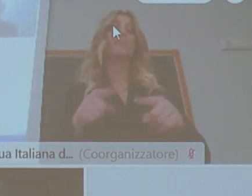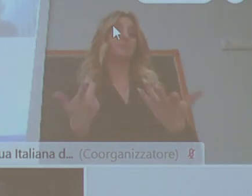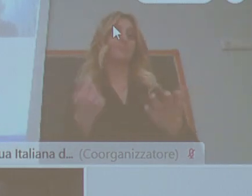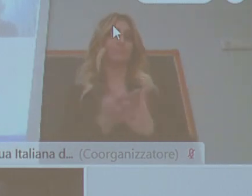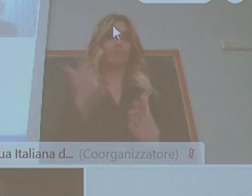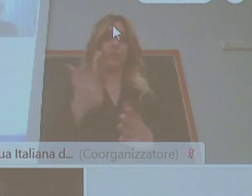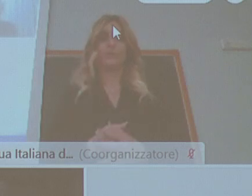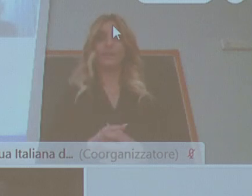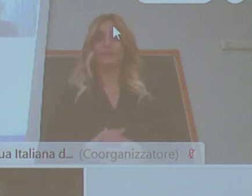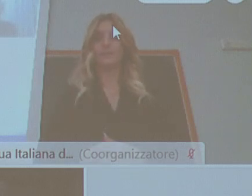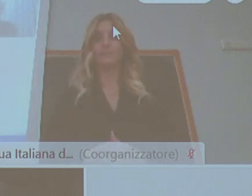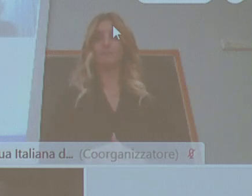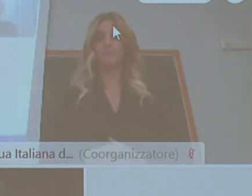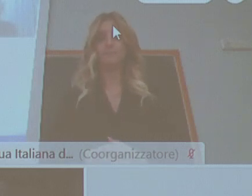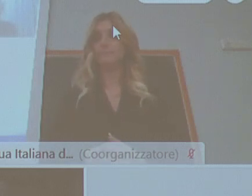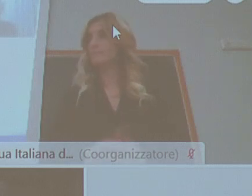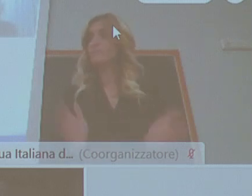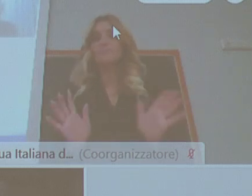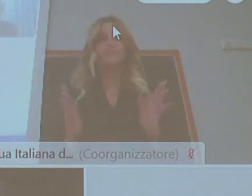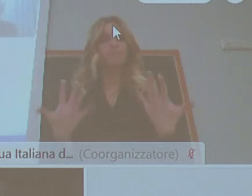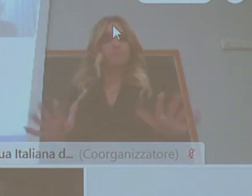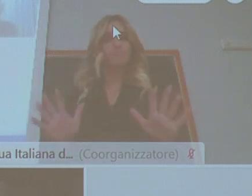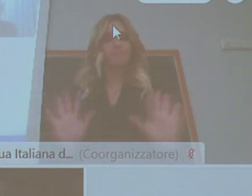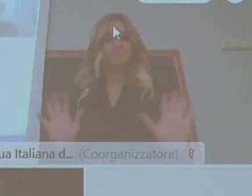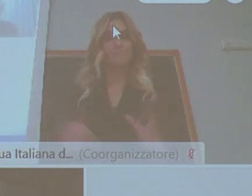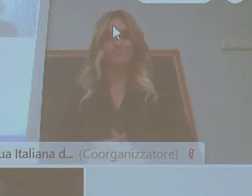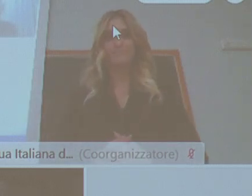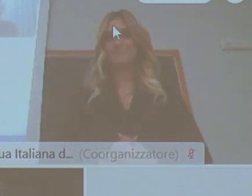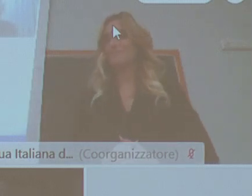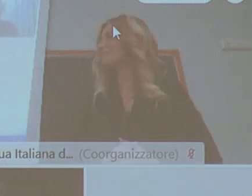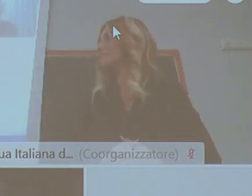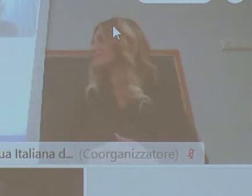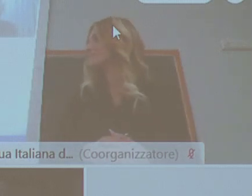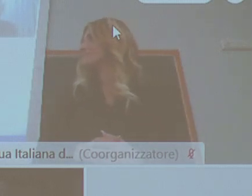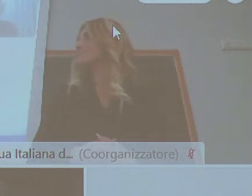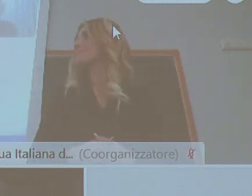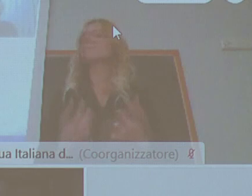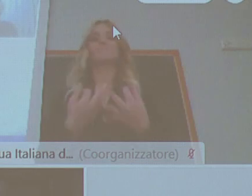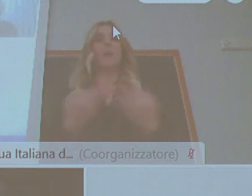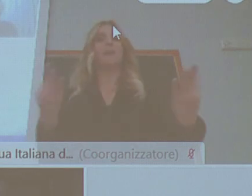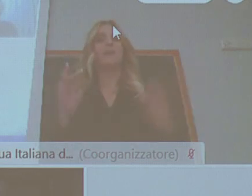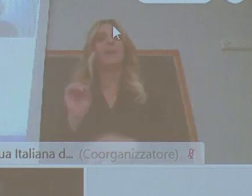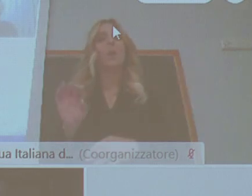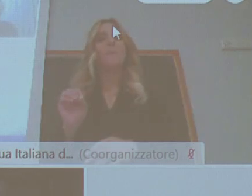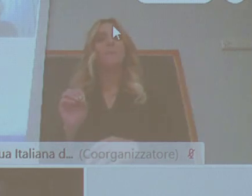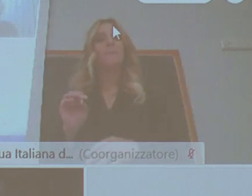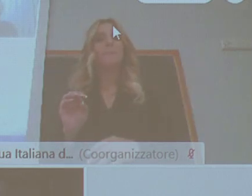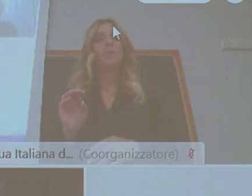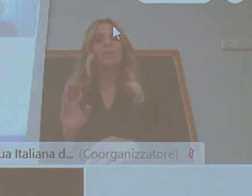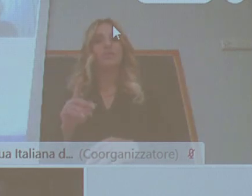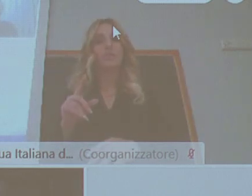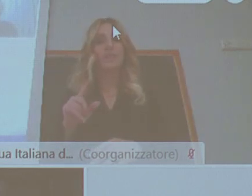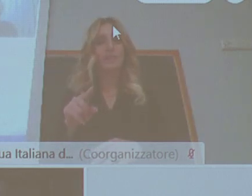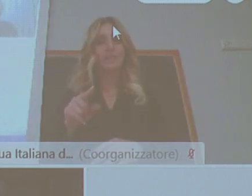fondamentalmente. Qui, ecco. Bene, professoressa Tondini